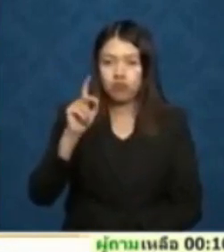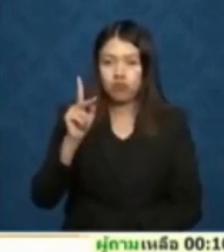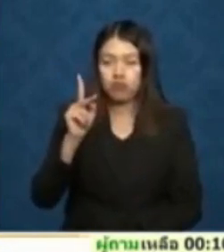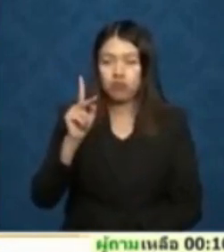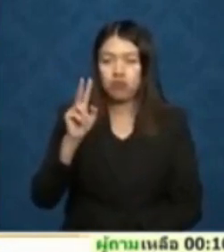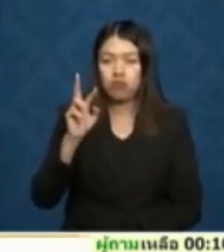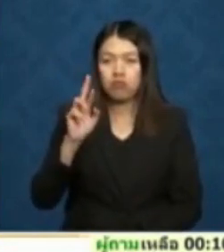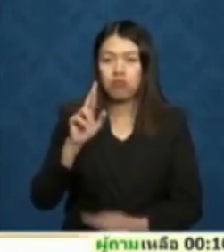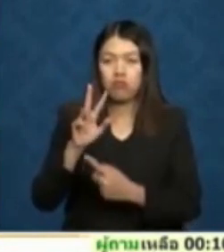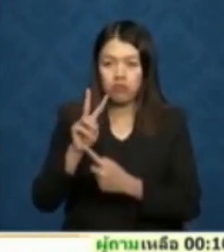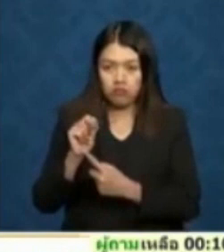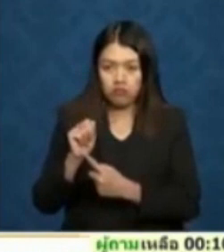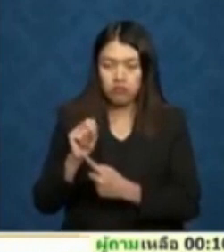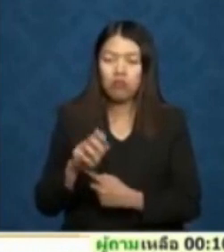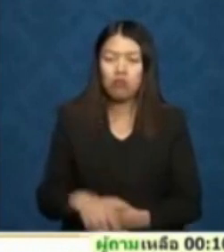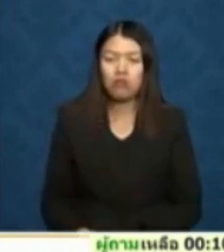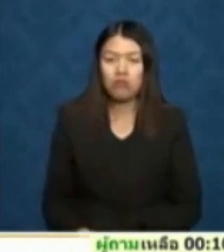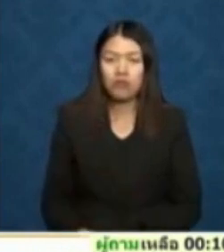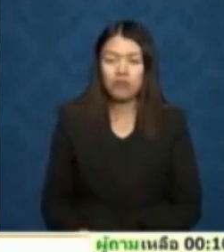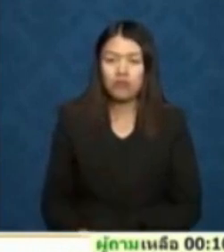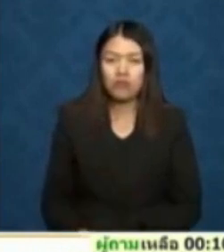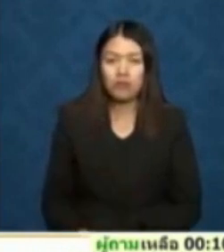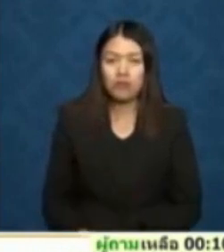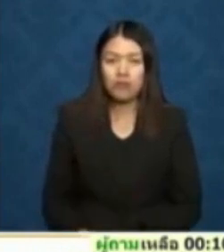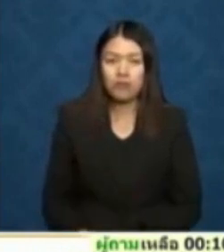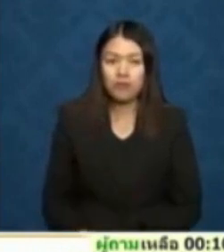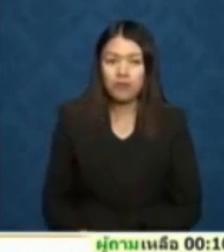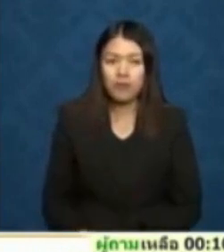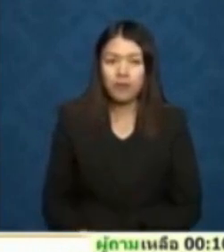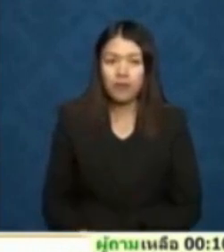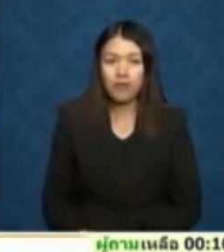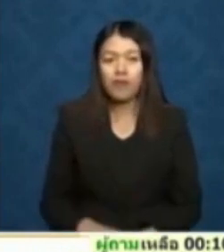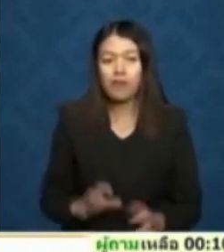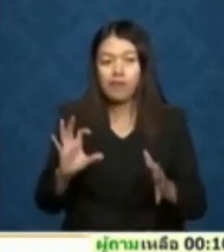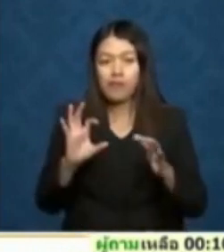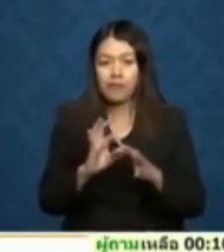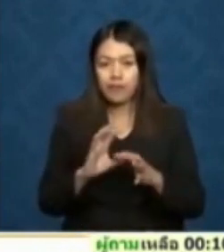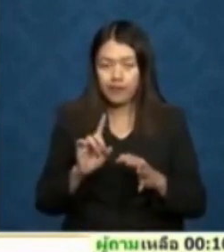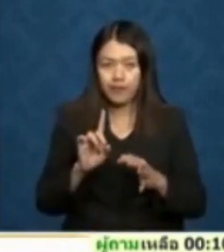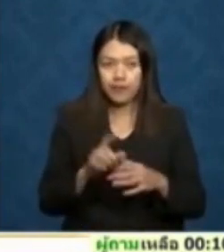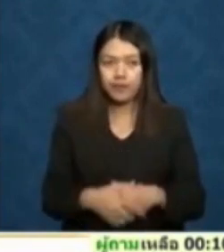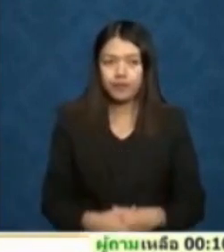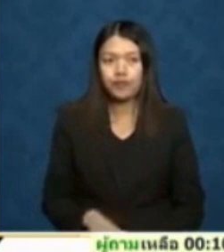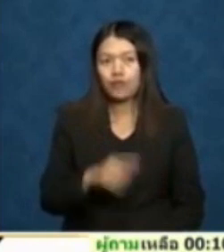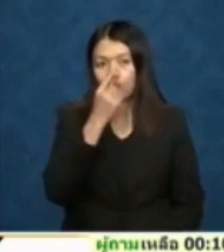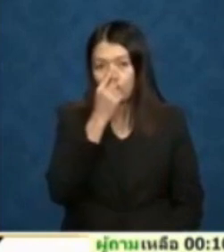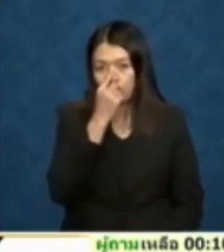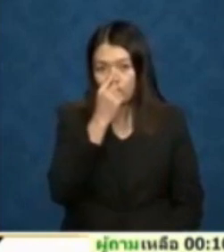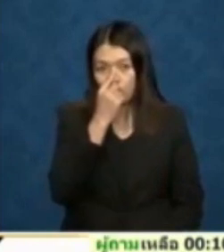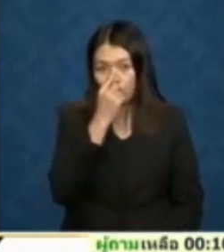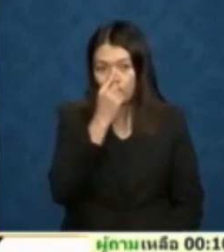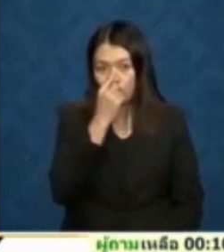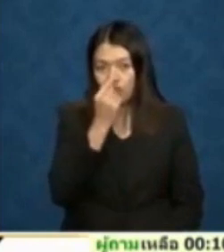ติกุลในเรื่องเกี่ยวกับฝรั่งเตะคุ